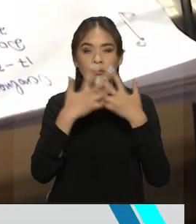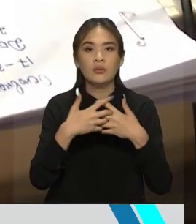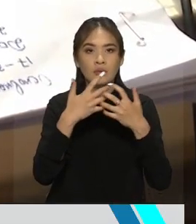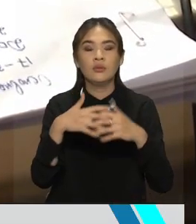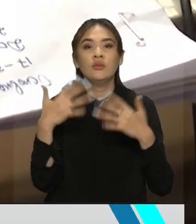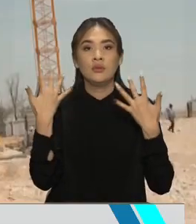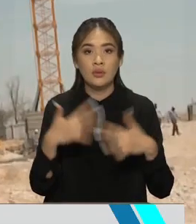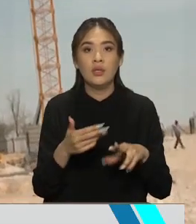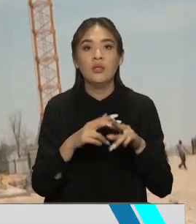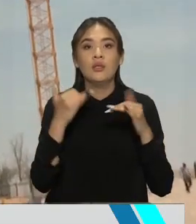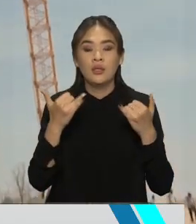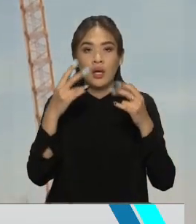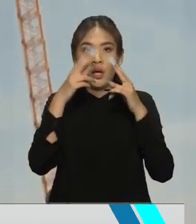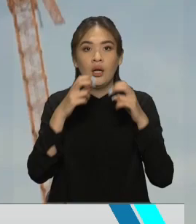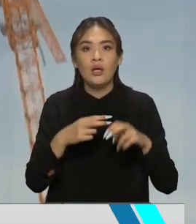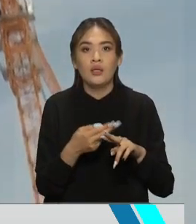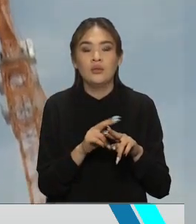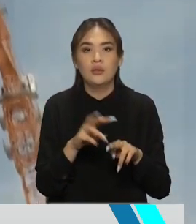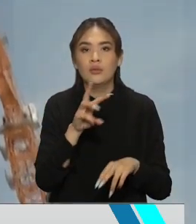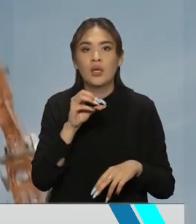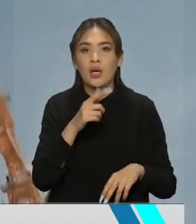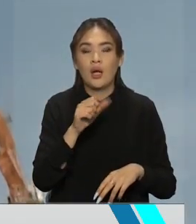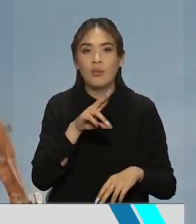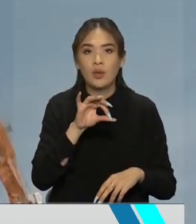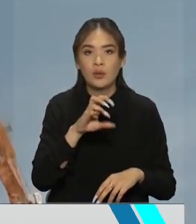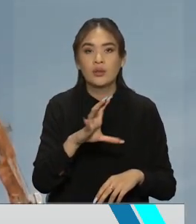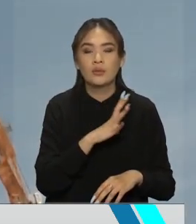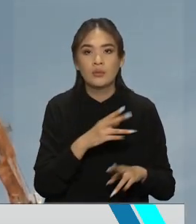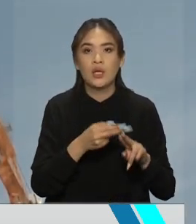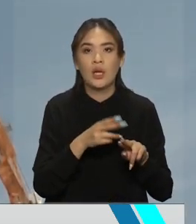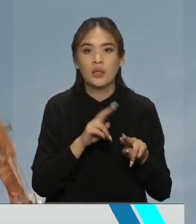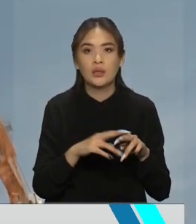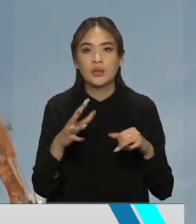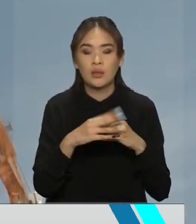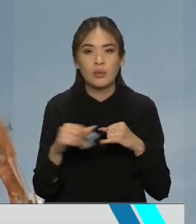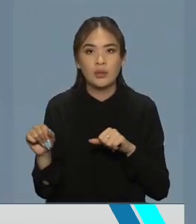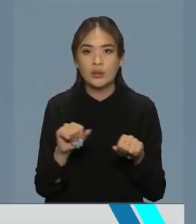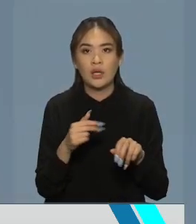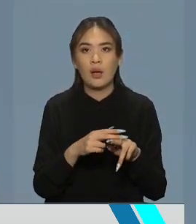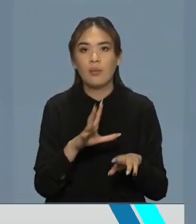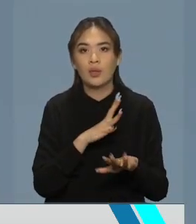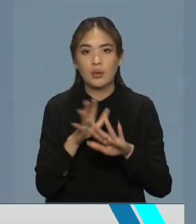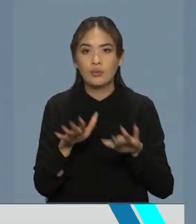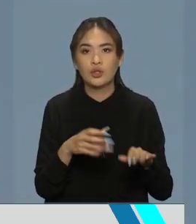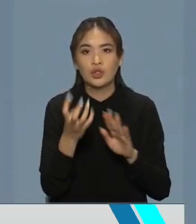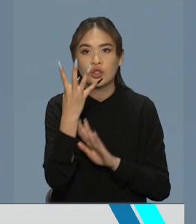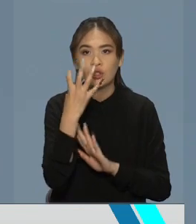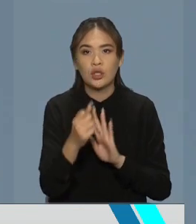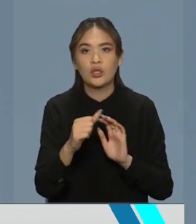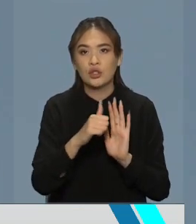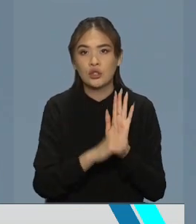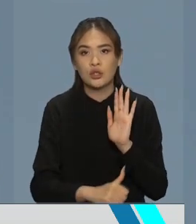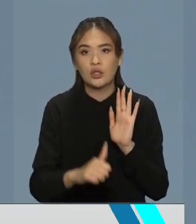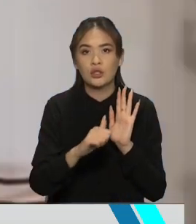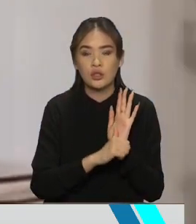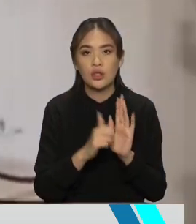на сегодня проверку на сейсмоустойчивость Мегаполисе который подвержен землетрясениям прошли почти 466